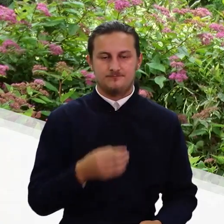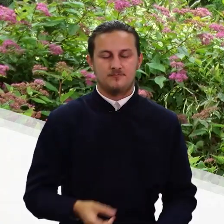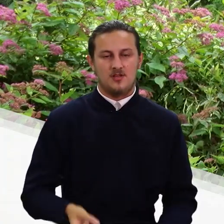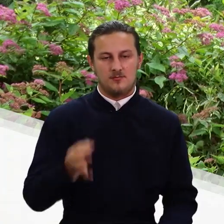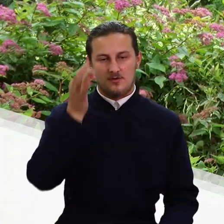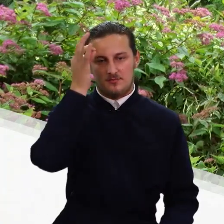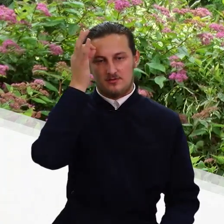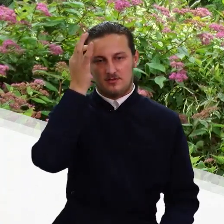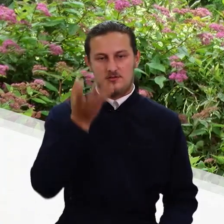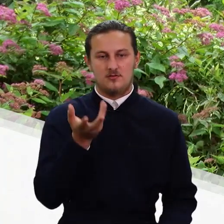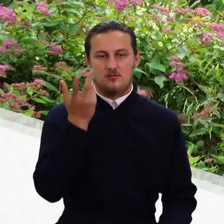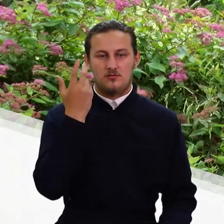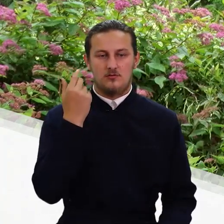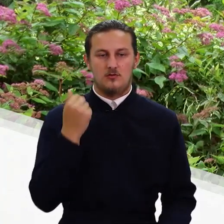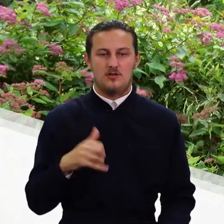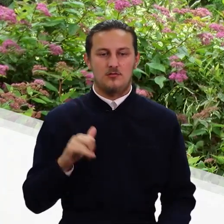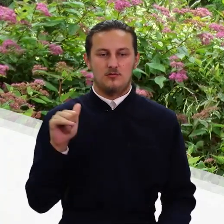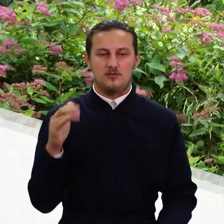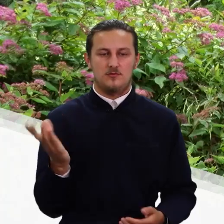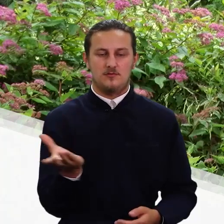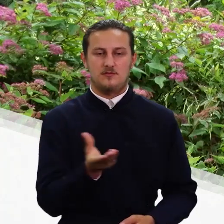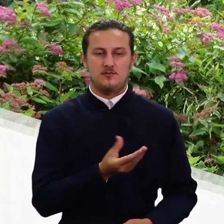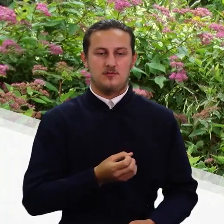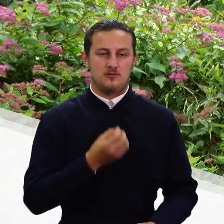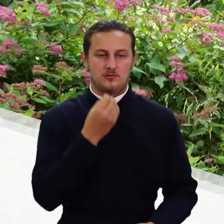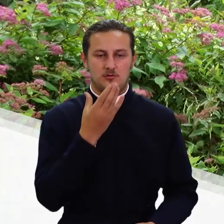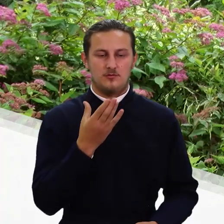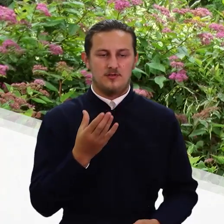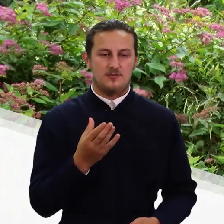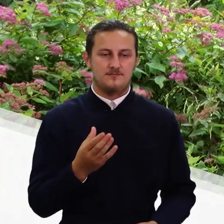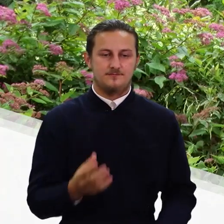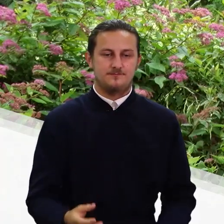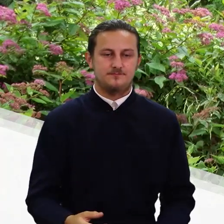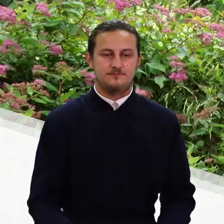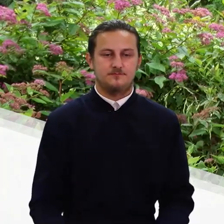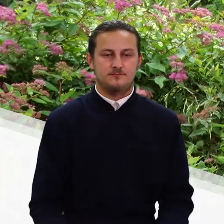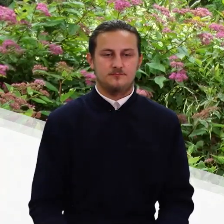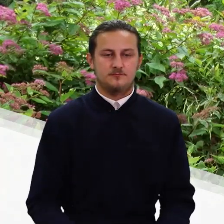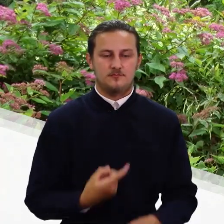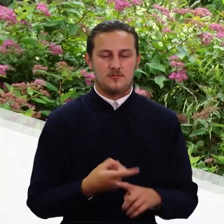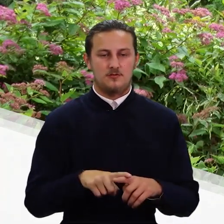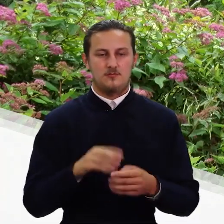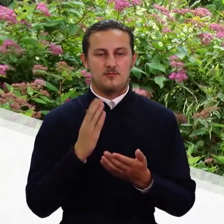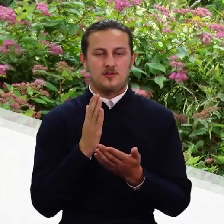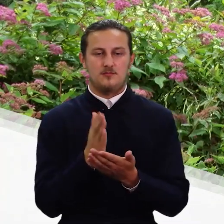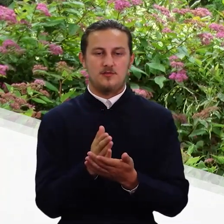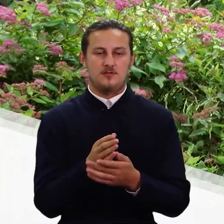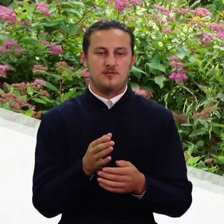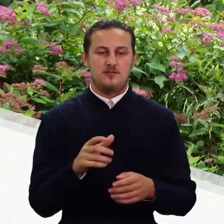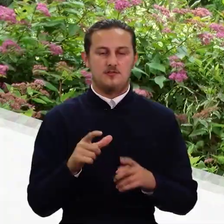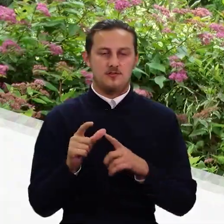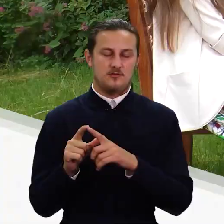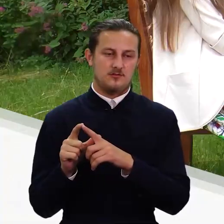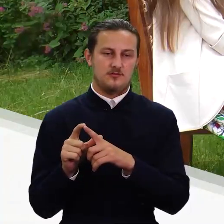Пам'ятай, коли тобі стає добре, за тебе хтось молиться. Це прямі слова, які мають відношення до таких